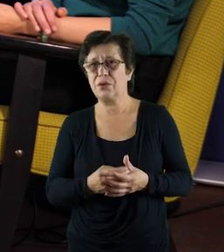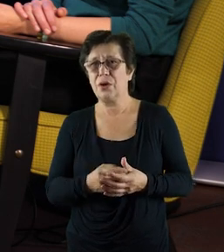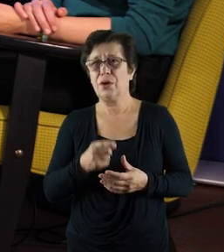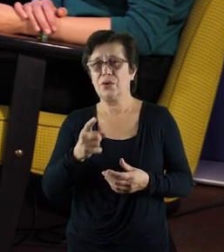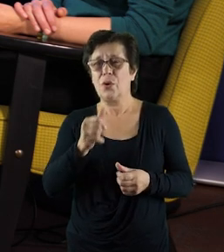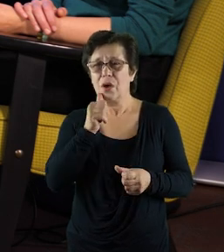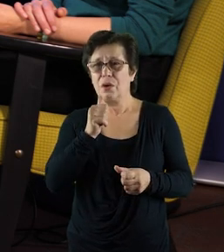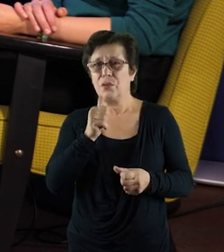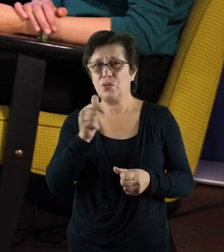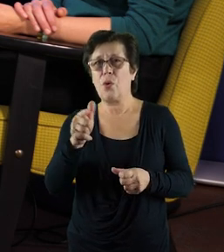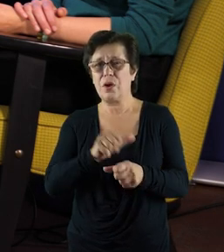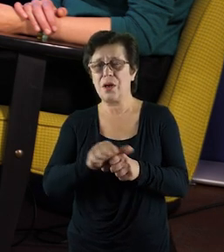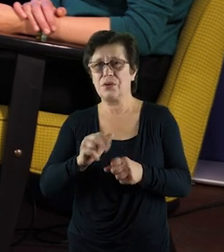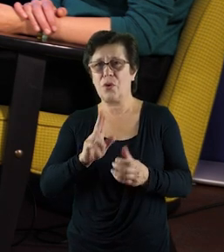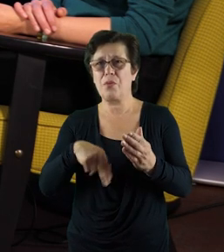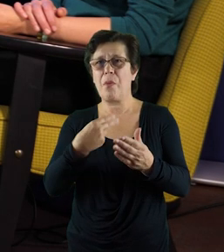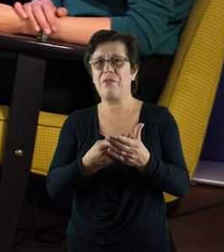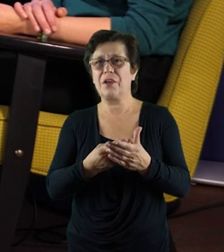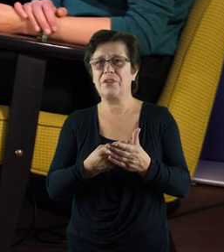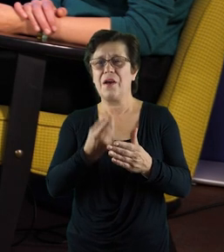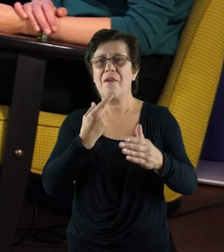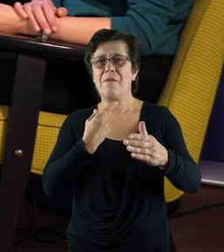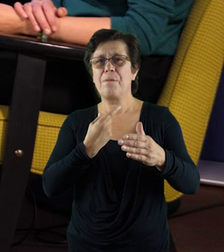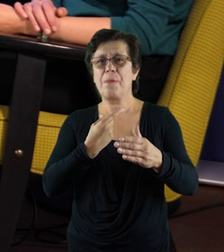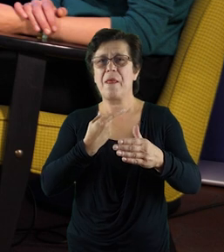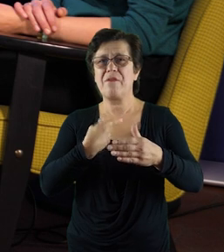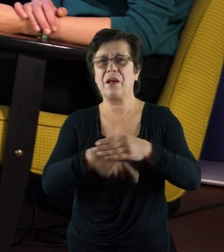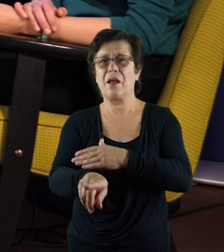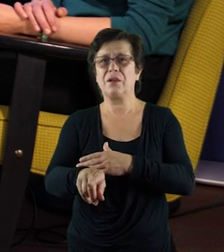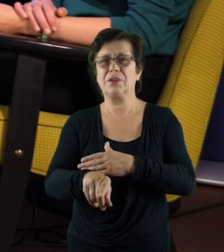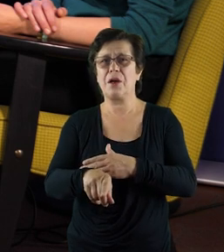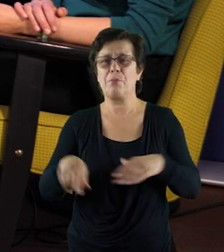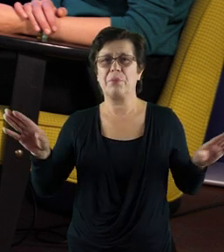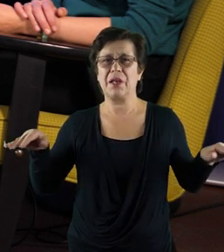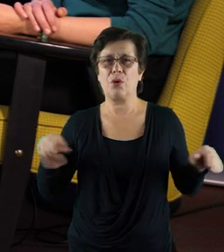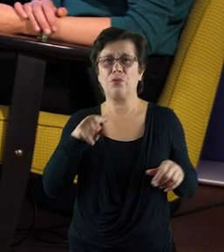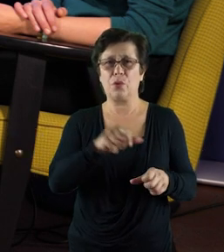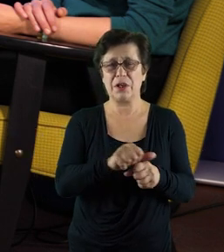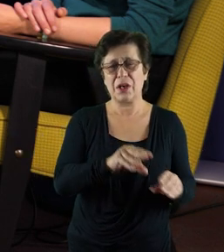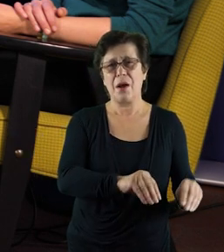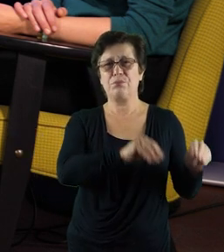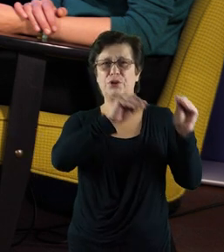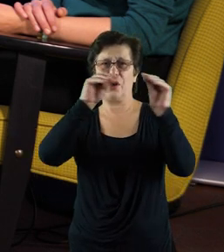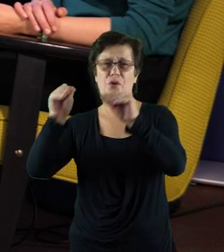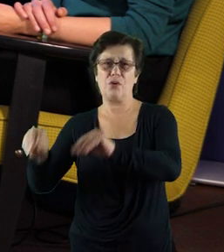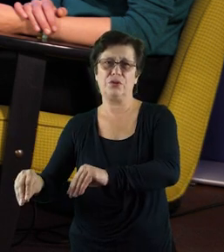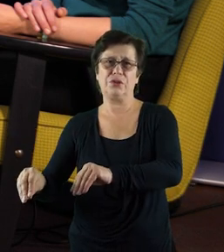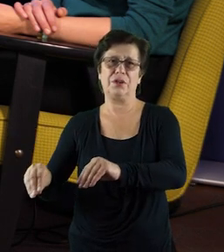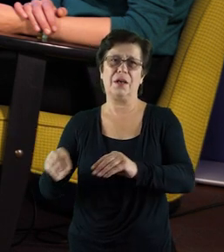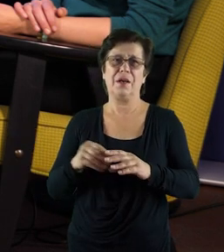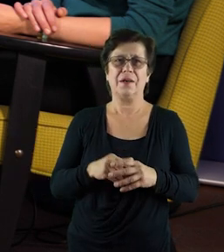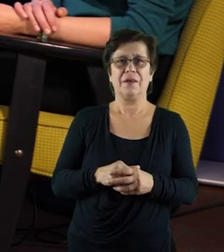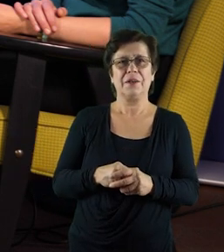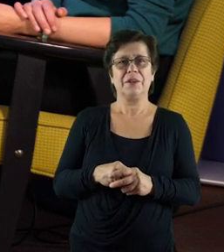ptaków. Czyli w zasadzie też możemy to rozumieć jako taką przenośnię, autoprzenośnię właściwie, czyli